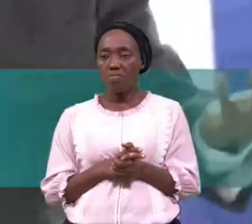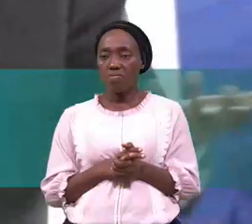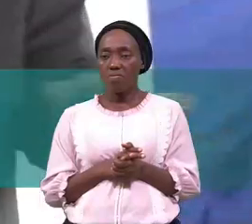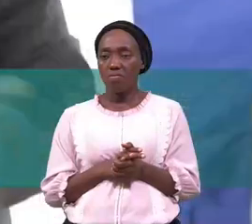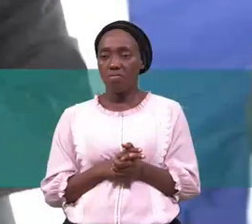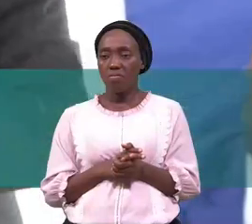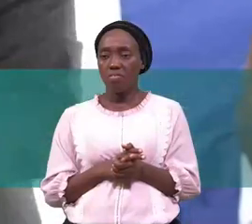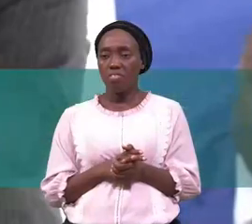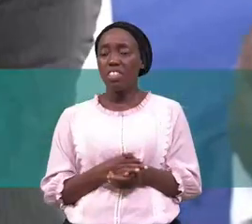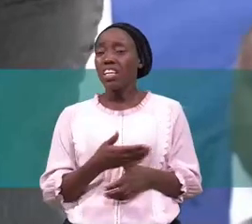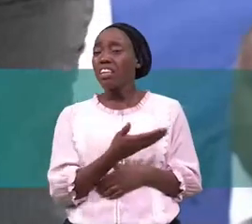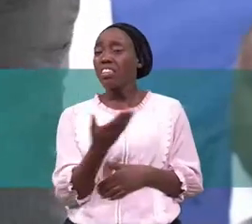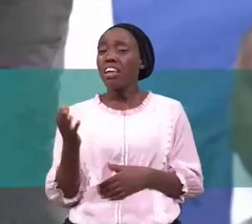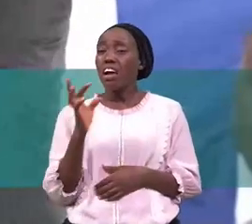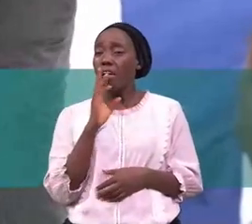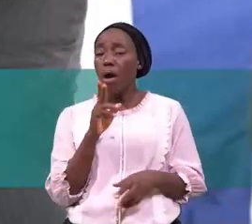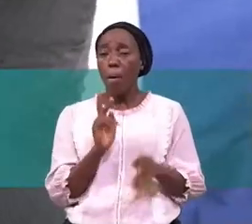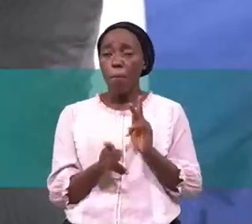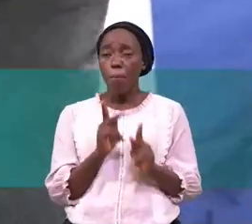parce